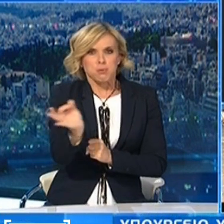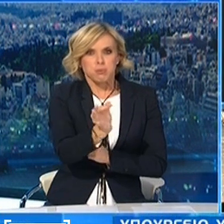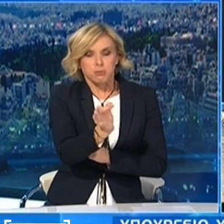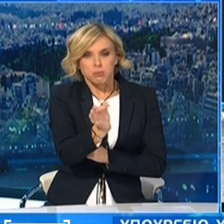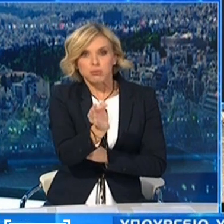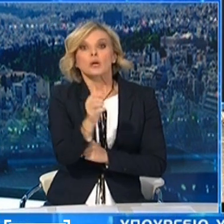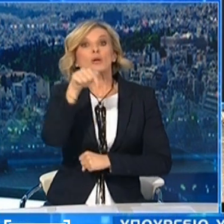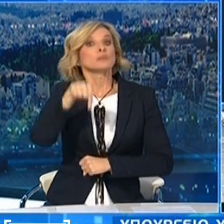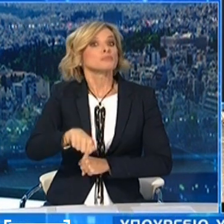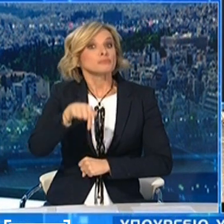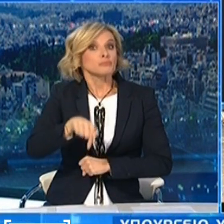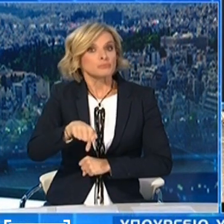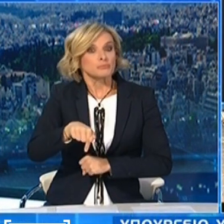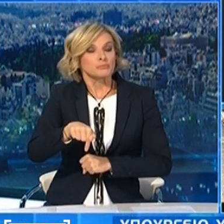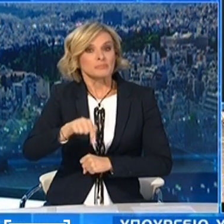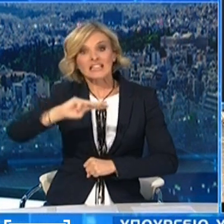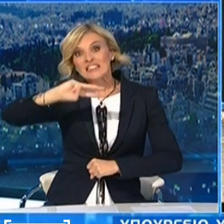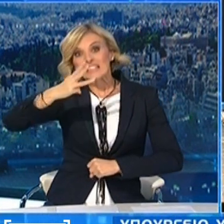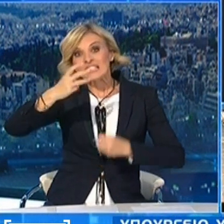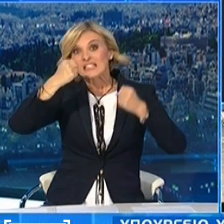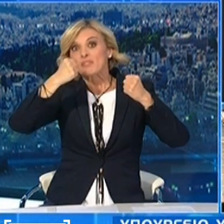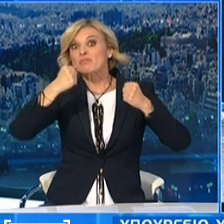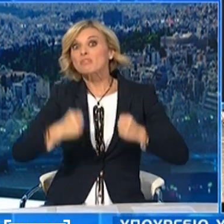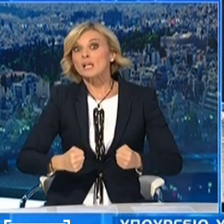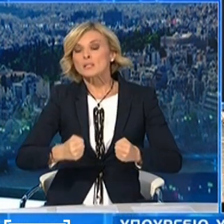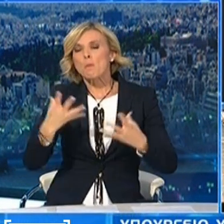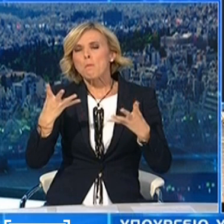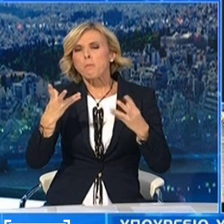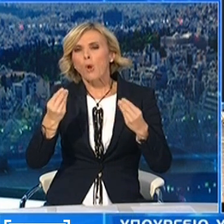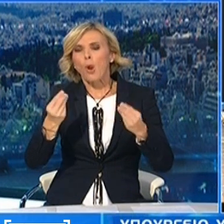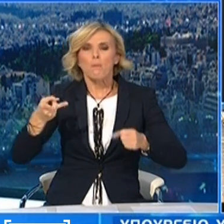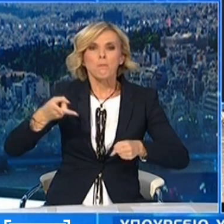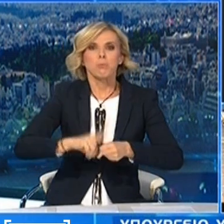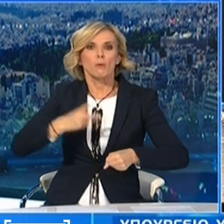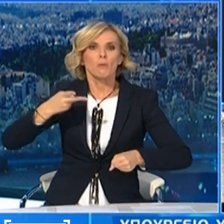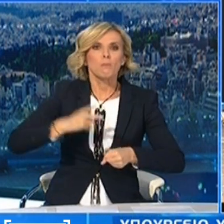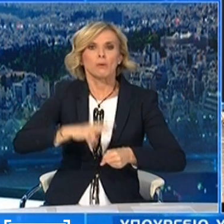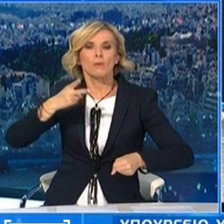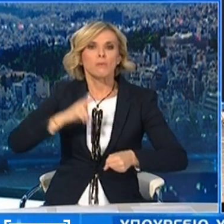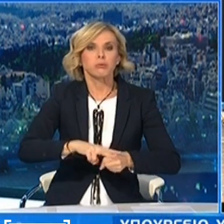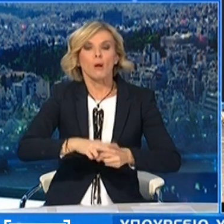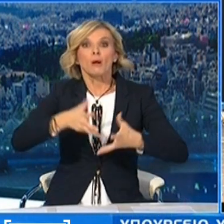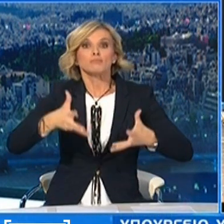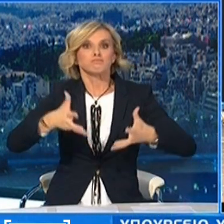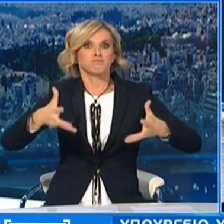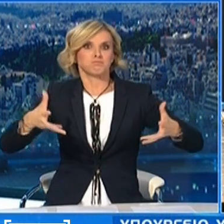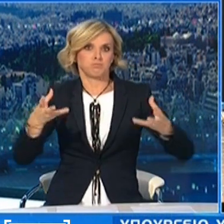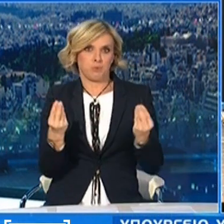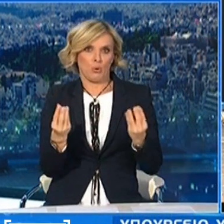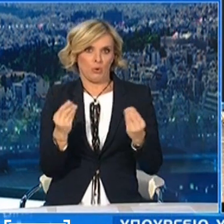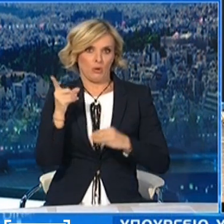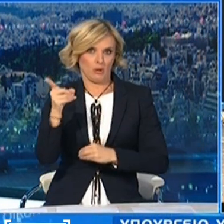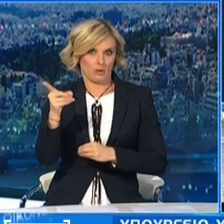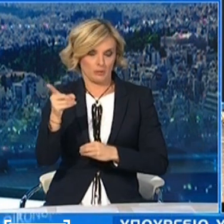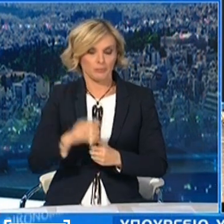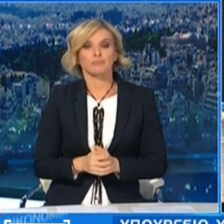πανδημίας, έχοντας δηλαδή την τρίτη βαρύτερη θνησιμότητα παγκοσμίως, βιώνει για μια ακόμη φορά εκτεταμένη επιδημιολογική επιβάρυνση.